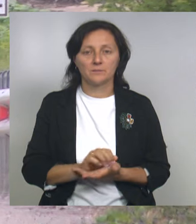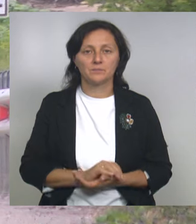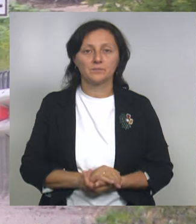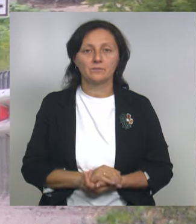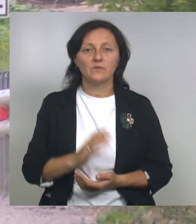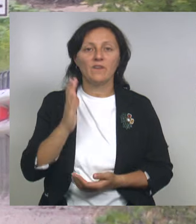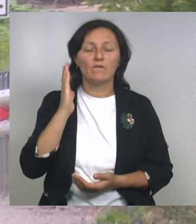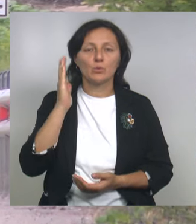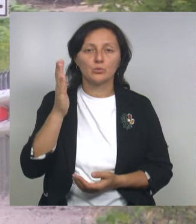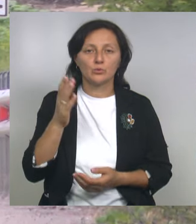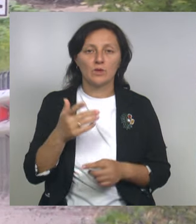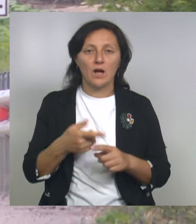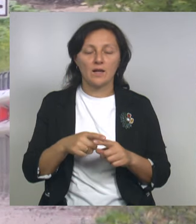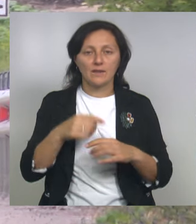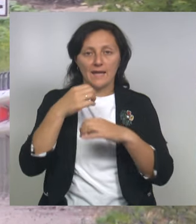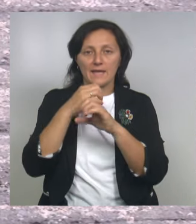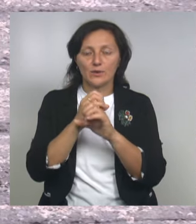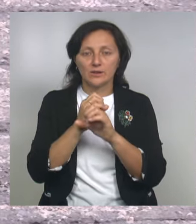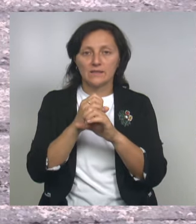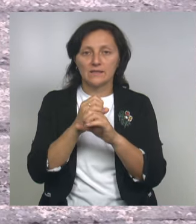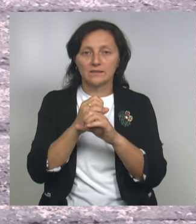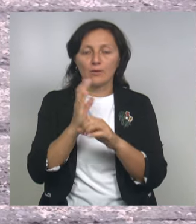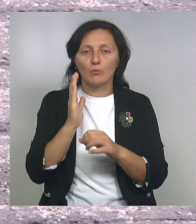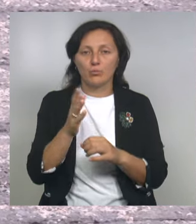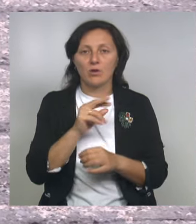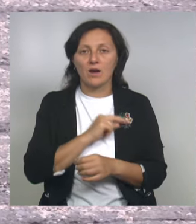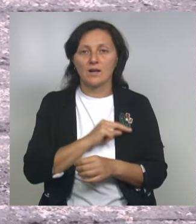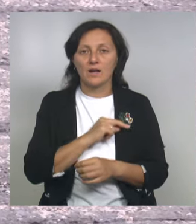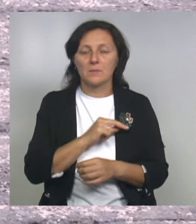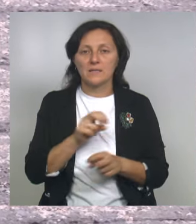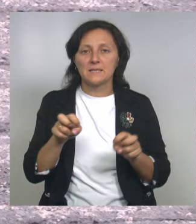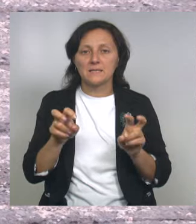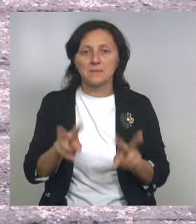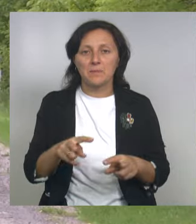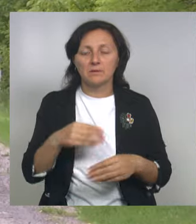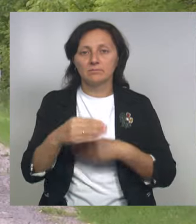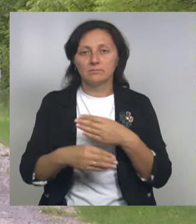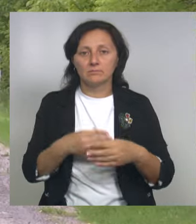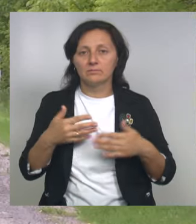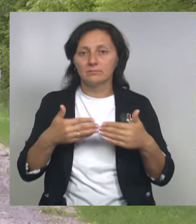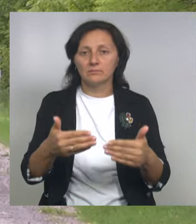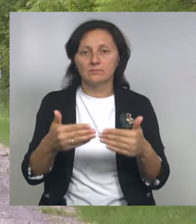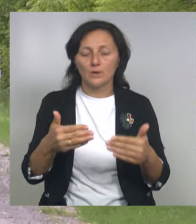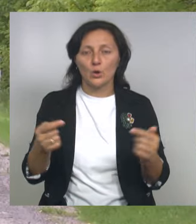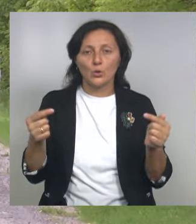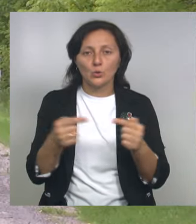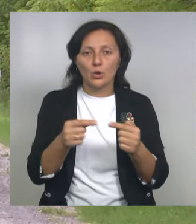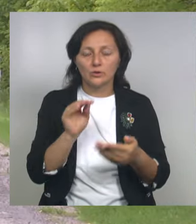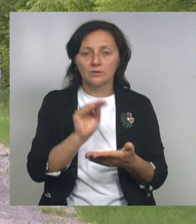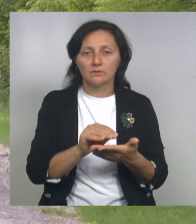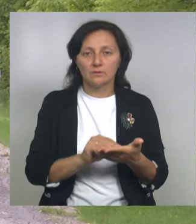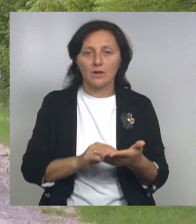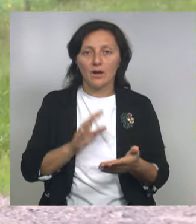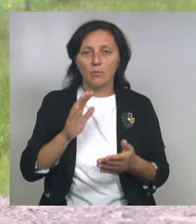по сконструированной геодезистами 3D-модели местности будет работать фрезерная техника и автогрейдеры. Благодаря точным данным дорожники